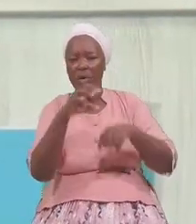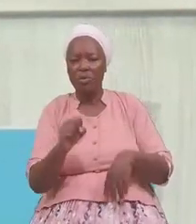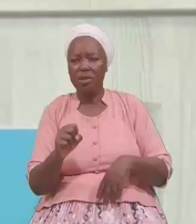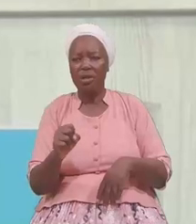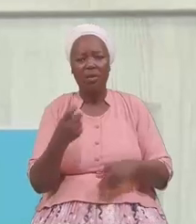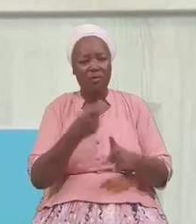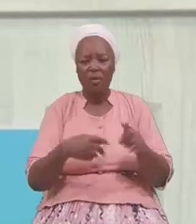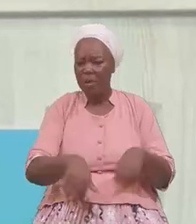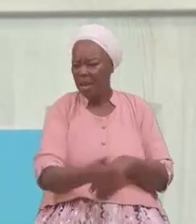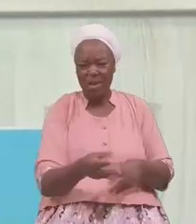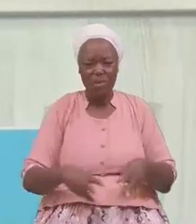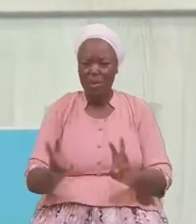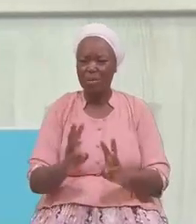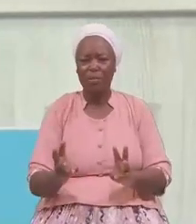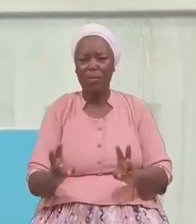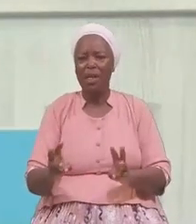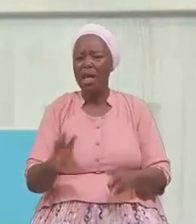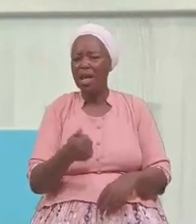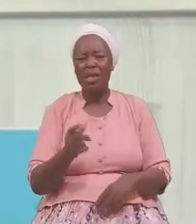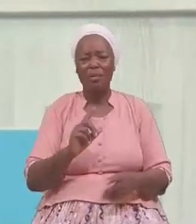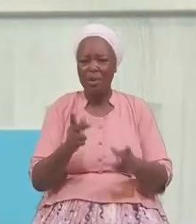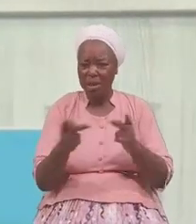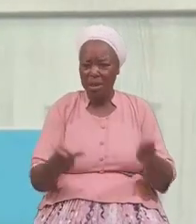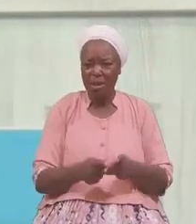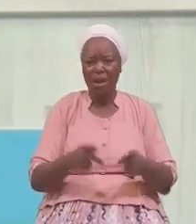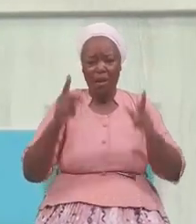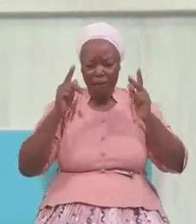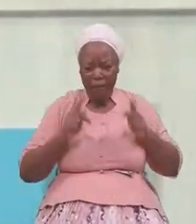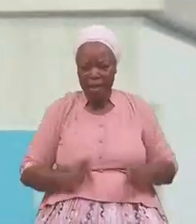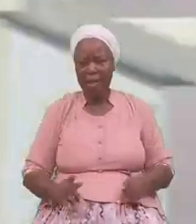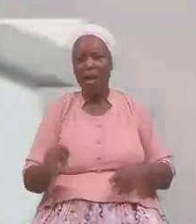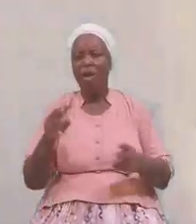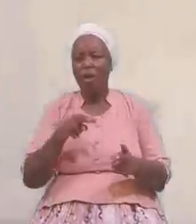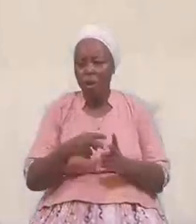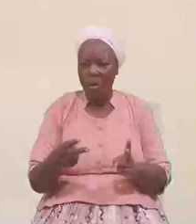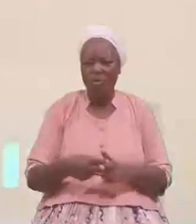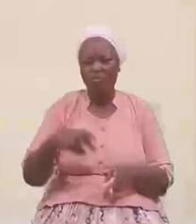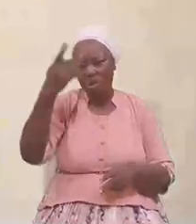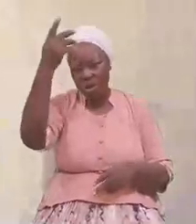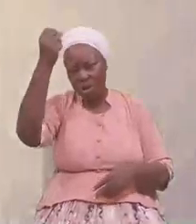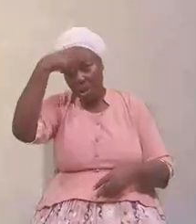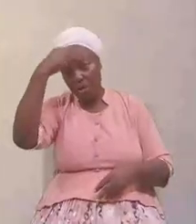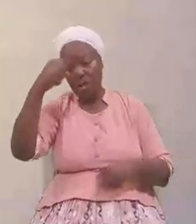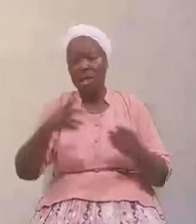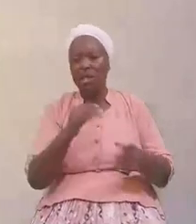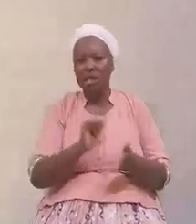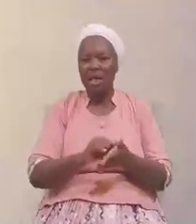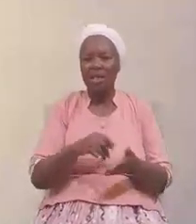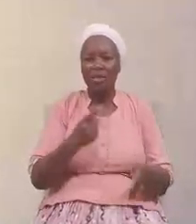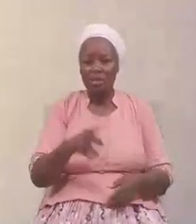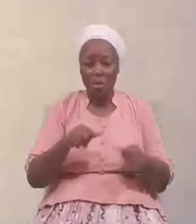de plusieurs directions physiques ou psychologiques, et tu continues à